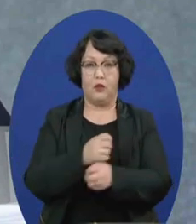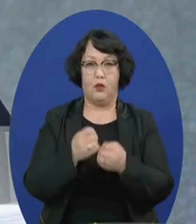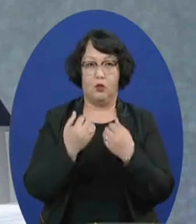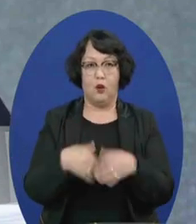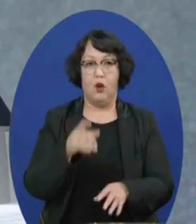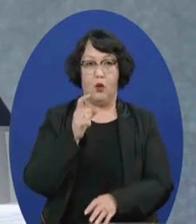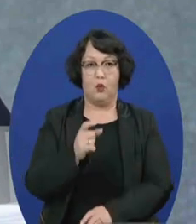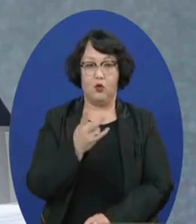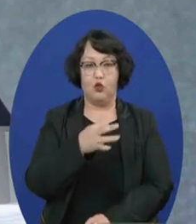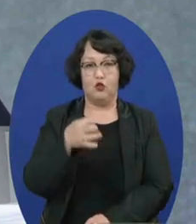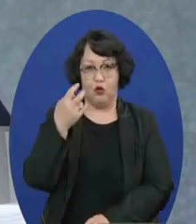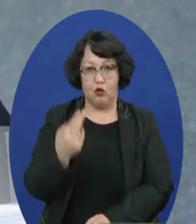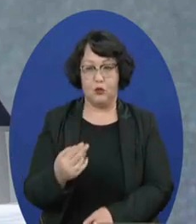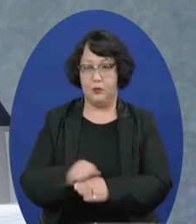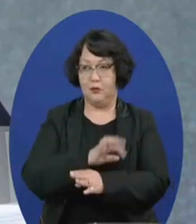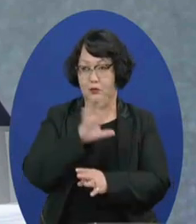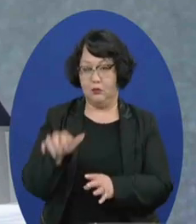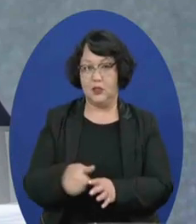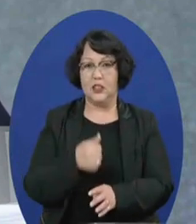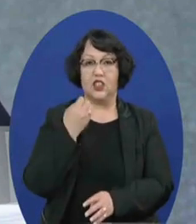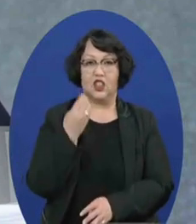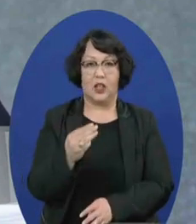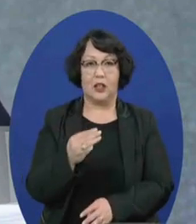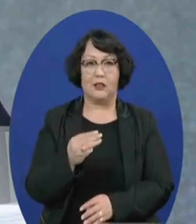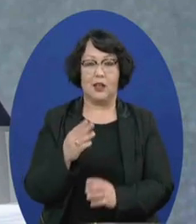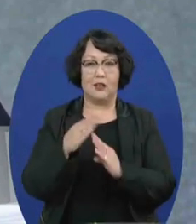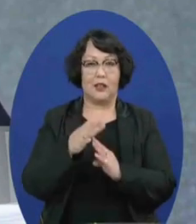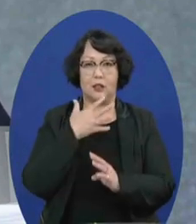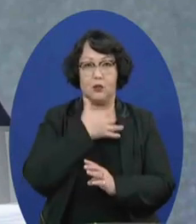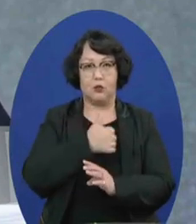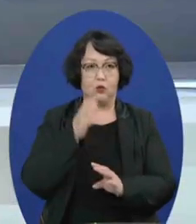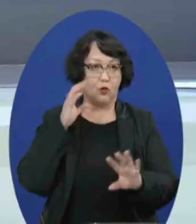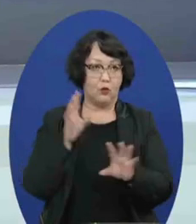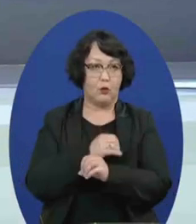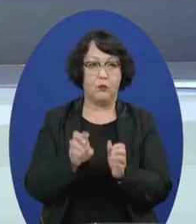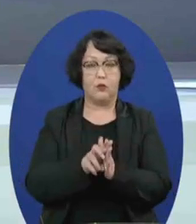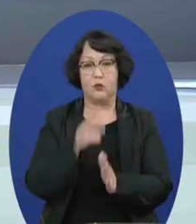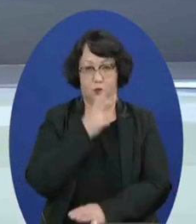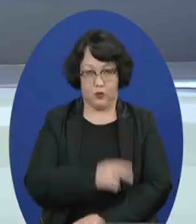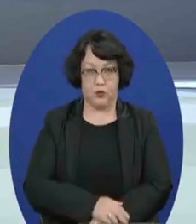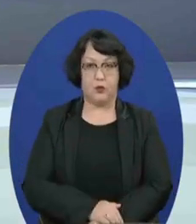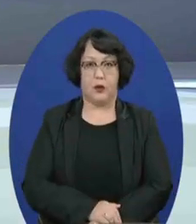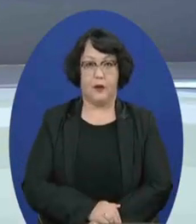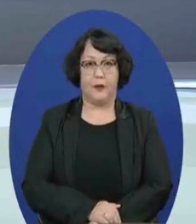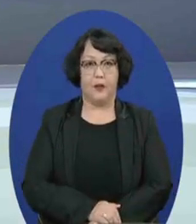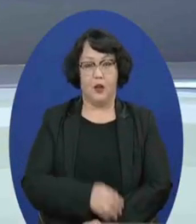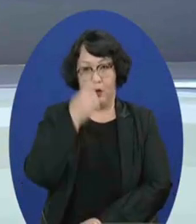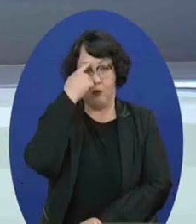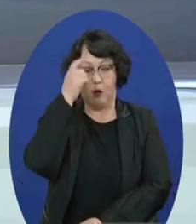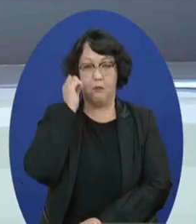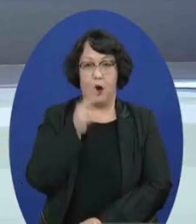хүний нөөцтэйгээр бэлтжиж тухайн үеийн шалгалтаа хэвэн зохион байгуулах боломжтой гэж үзэж байна. Монгол банкны дэргэдэх мөнгөний